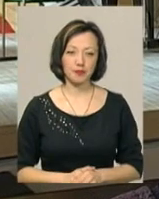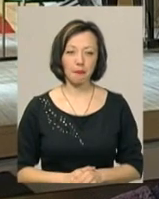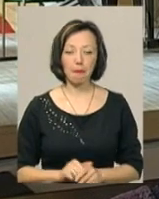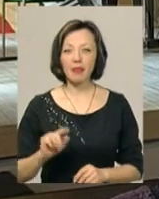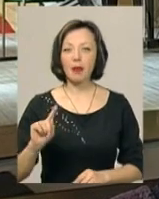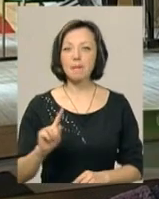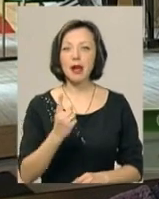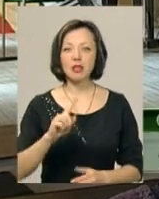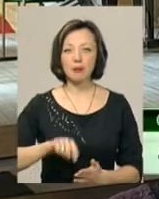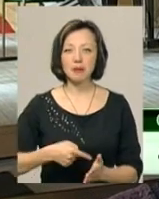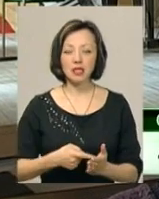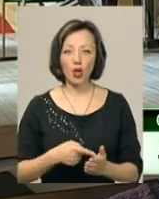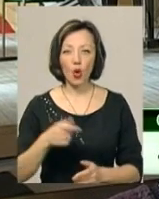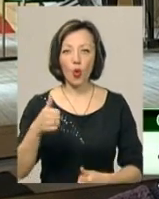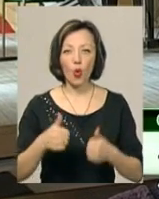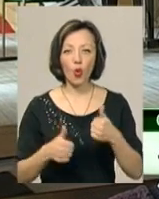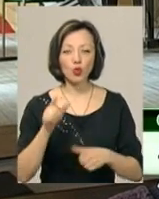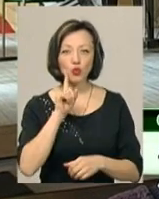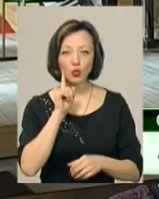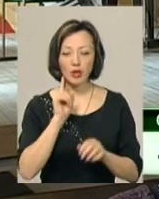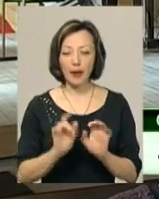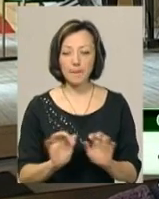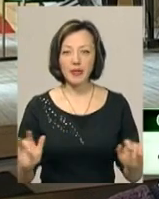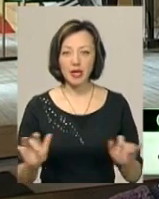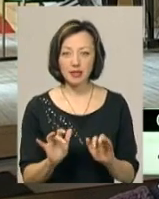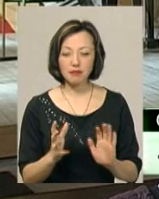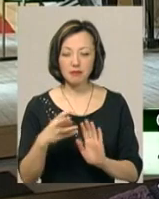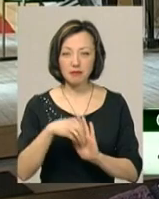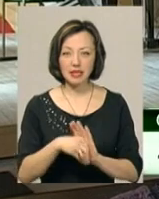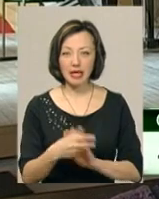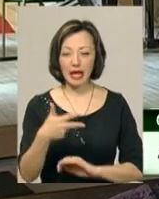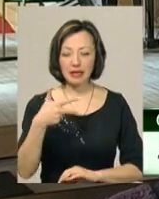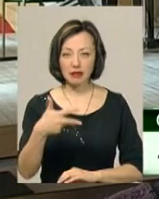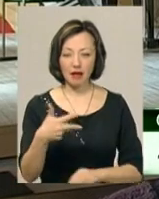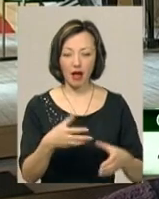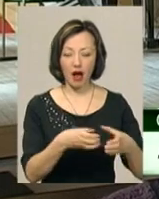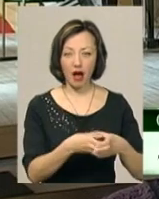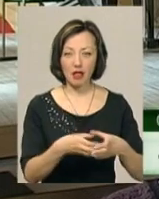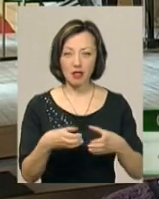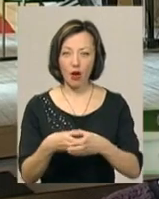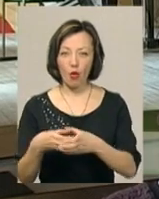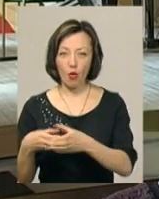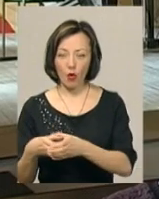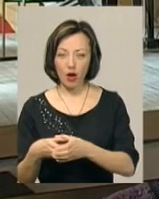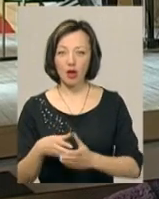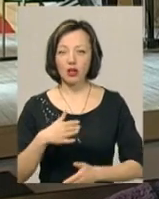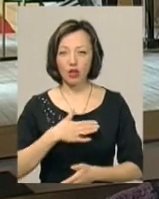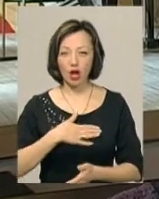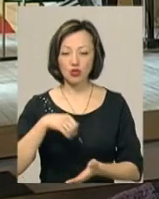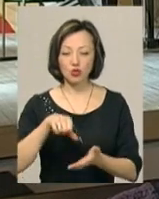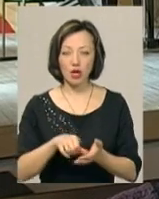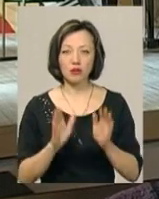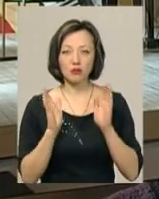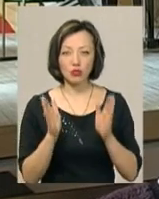Перший міський конкурс юних піаністів, який собі містить три категорії. Учасники наші будуть